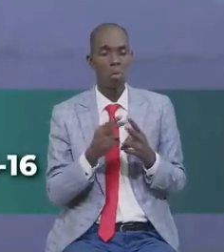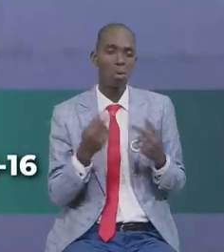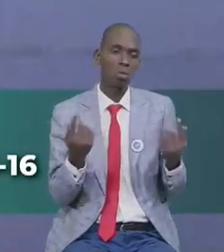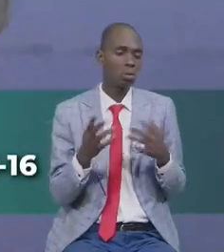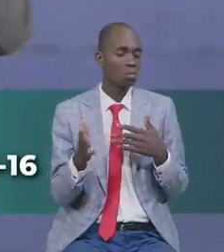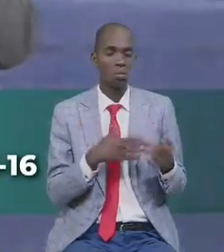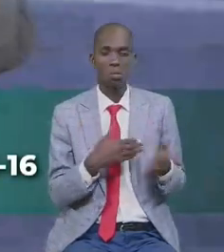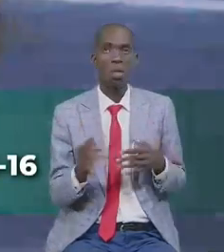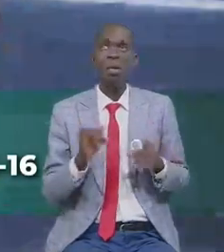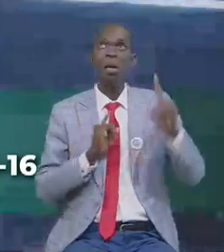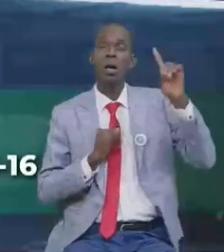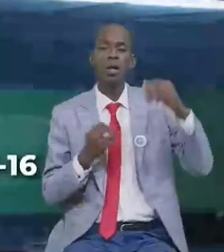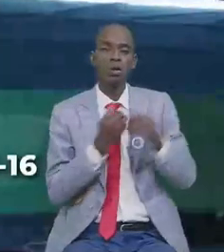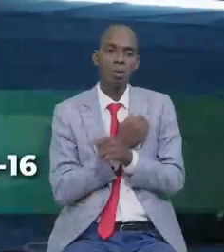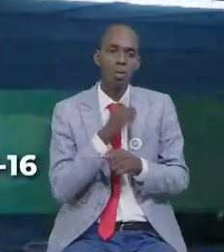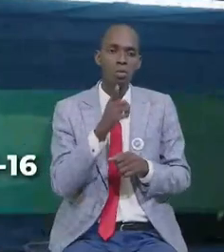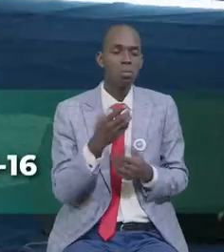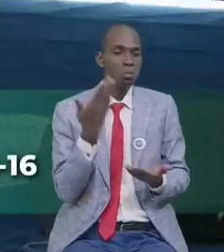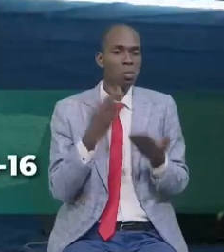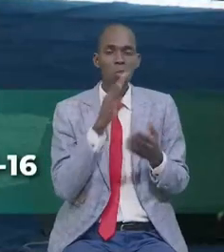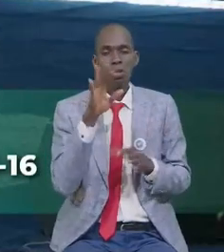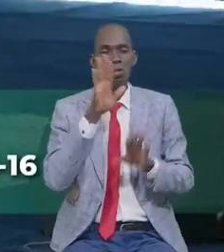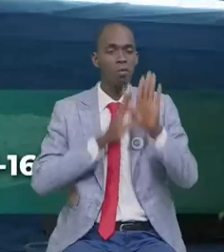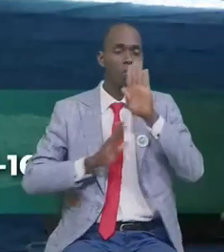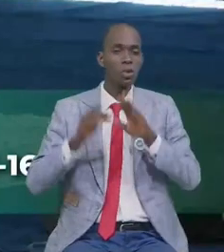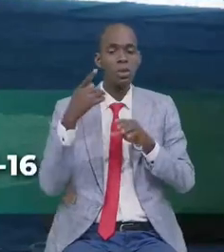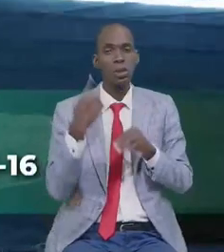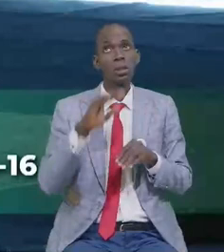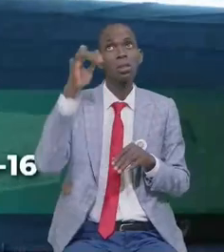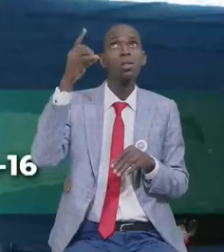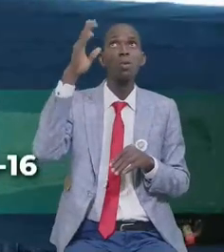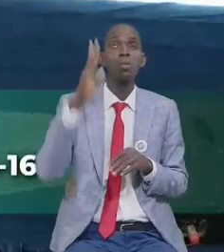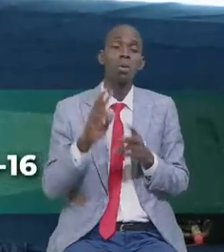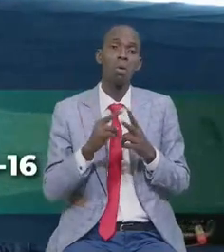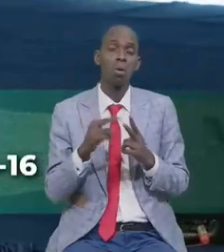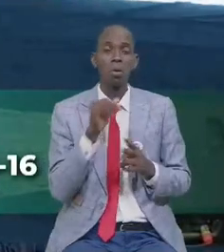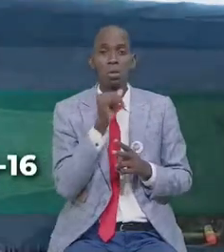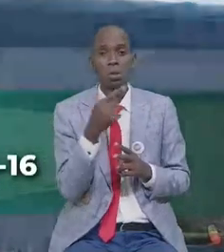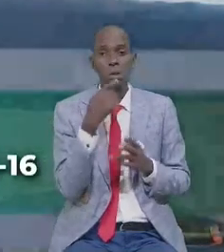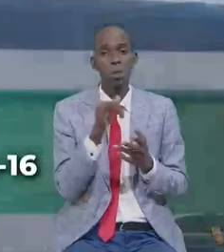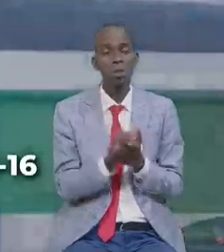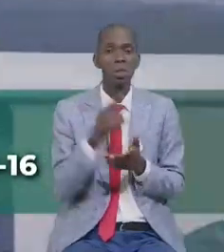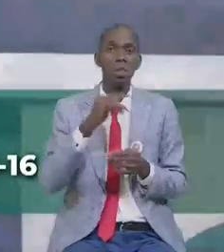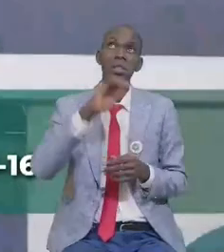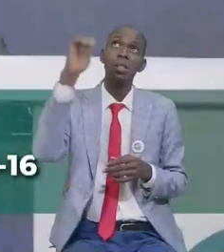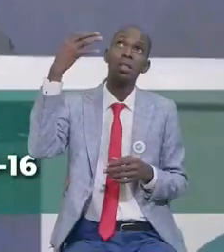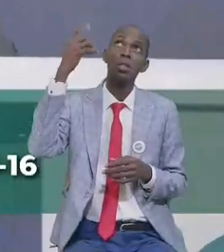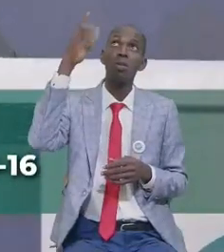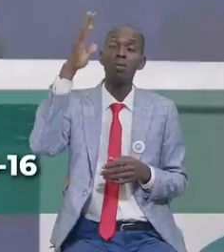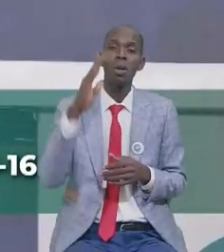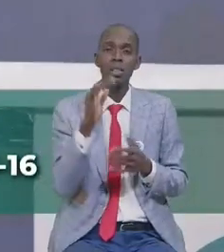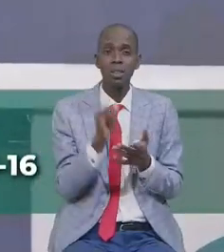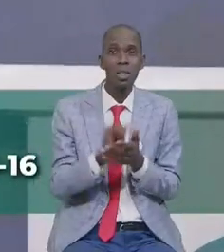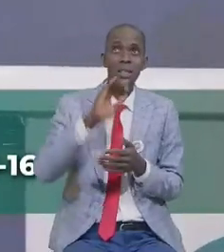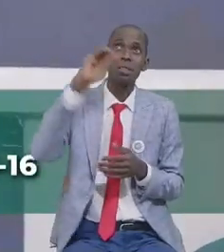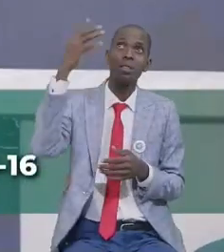je t'aime tellement. Oh, même si tu es en train de frustrer la grâce de Dieu ou pas. Il dit non. Il dit la grâce de Dieu. Et cette grâce de